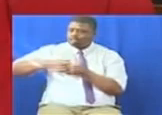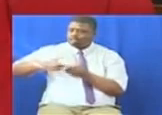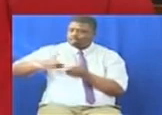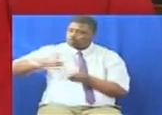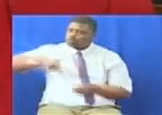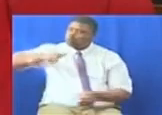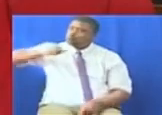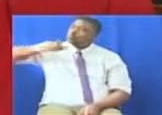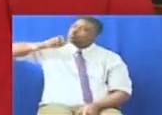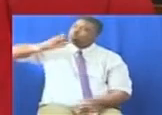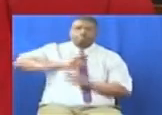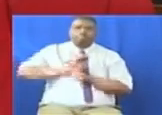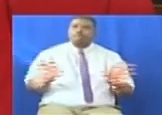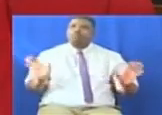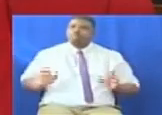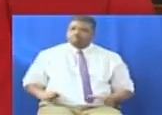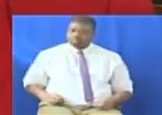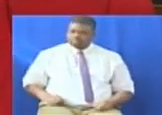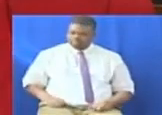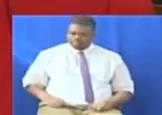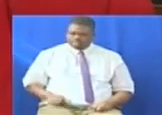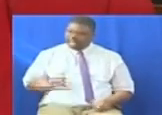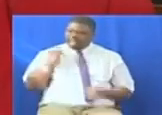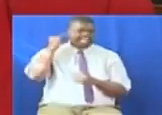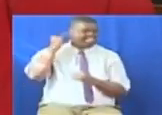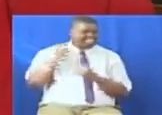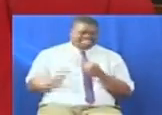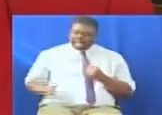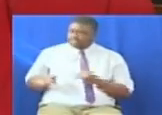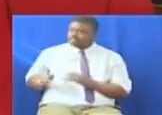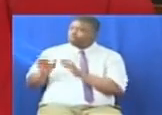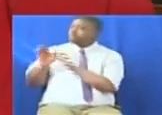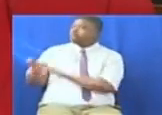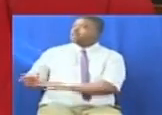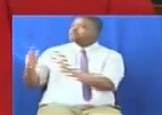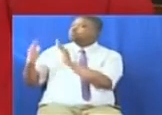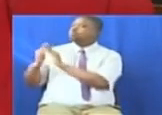kwa sababu hivi ange lockdown mpaka lini?